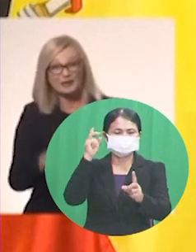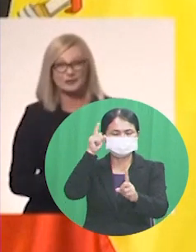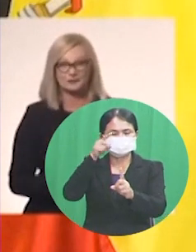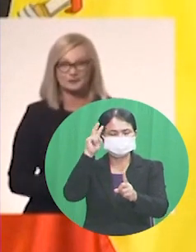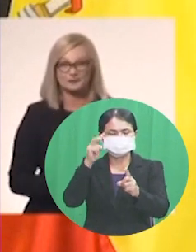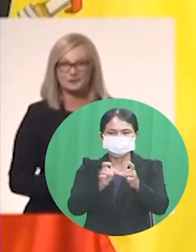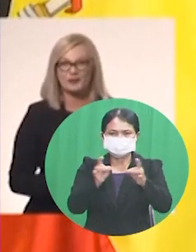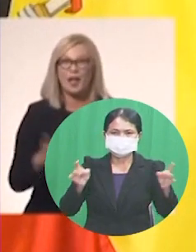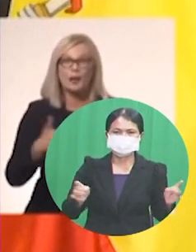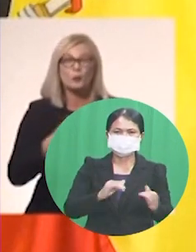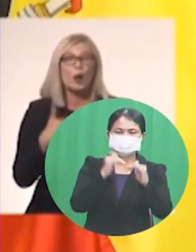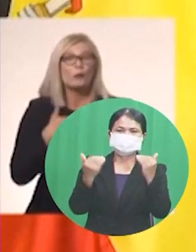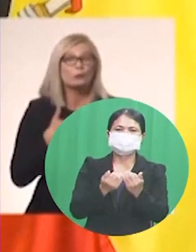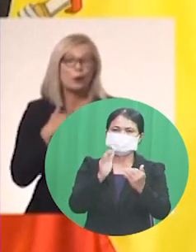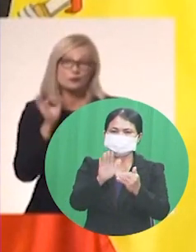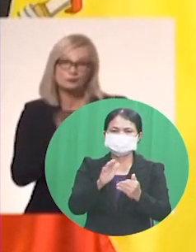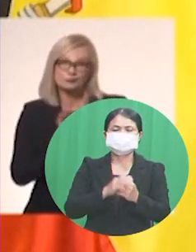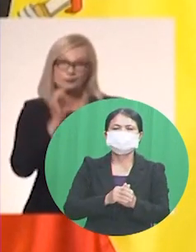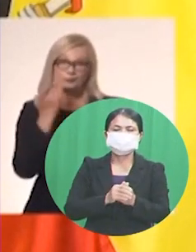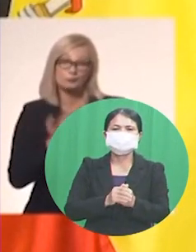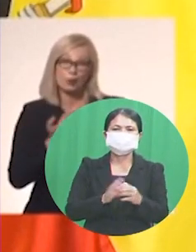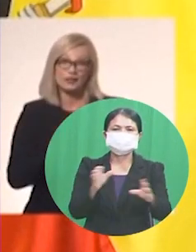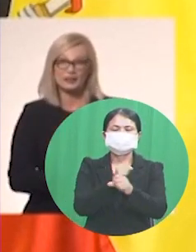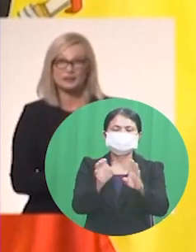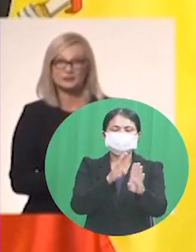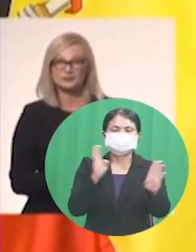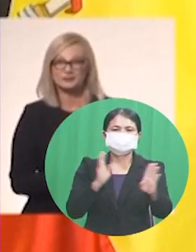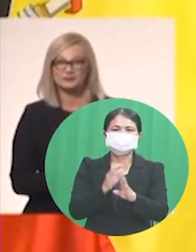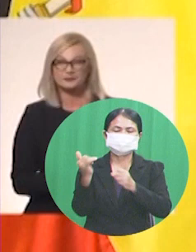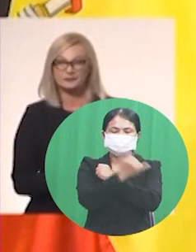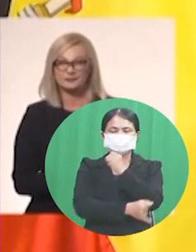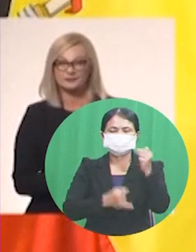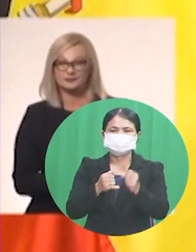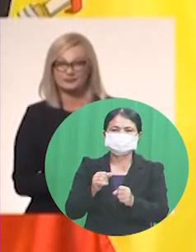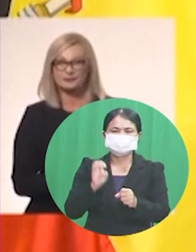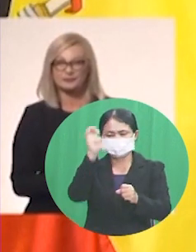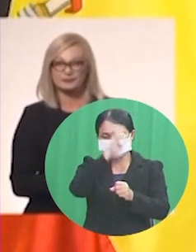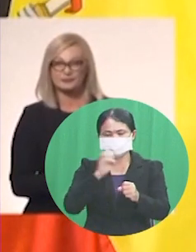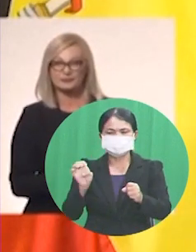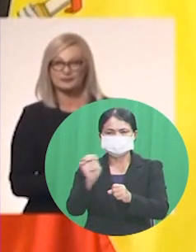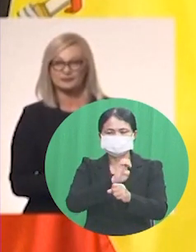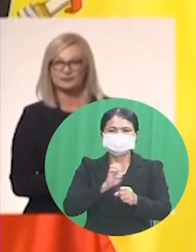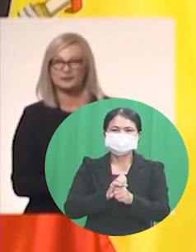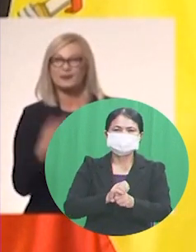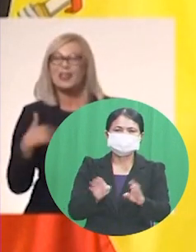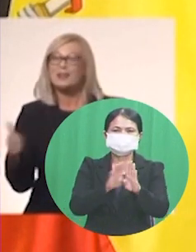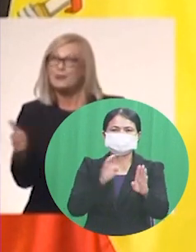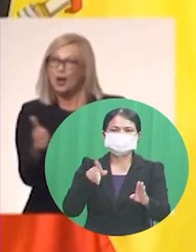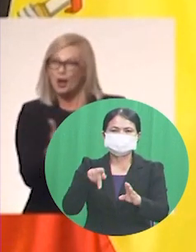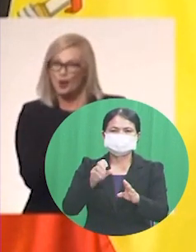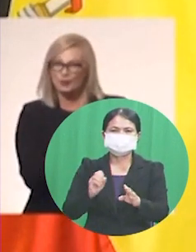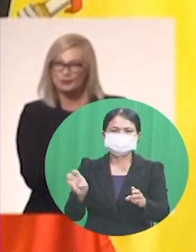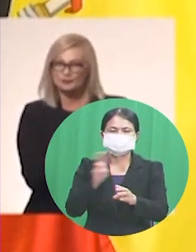បាយពង្រីកសមាជិកភាពរបស់ខ្លួនហើយបានបើកទ្វារដល់ប្រទេសទាំងឡាយនៅអឺរ៉ុបខាងកើតនិងបាល់កង់ខាងលិ